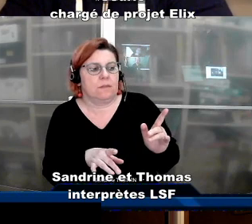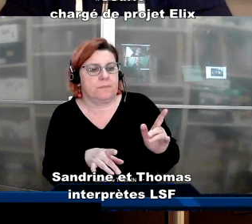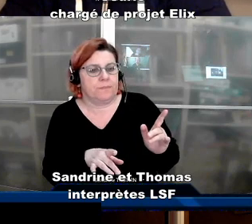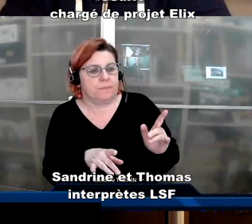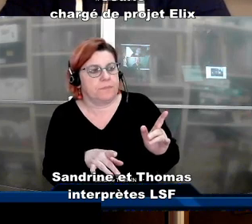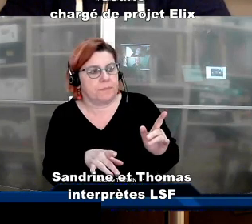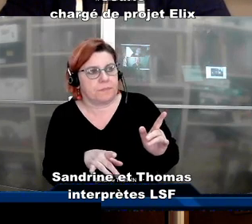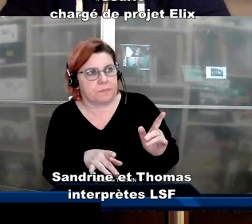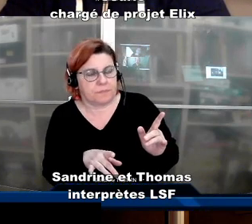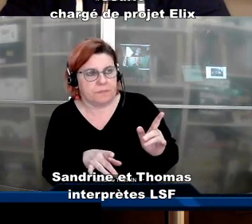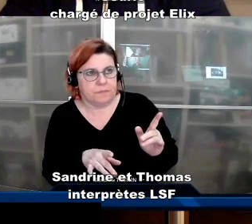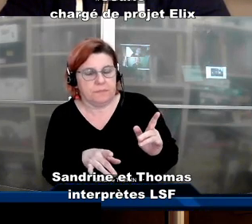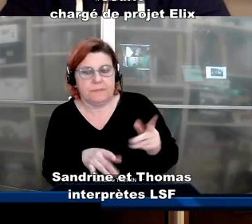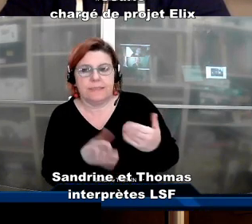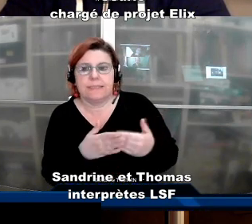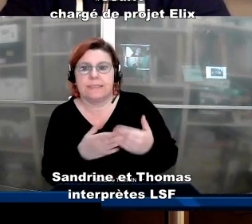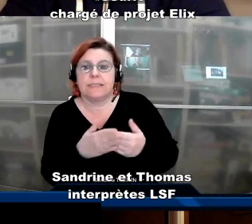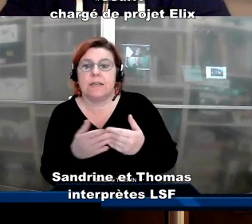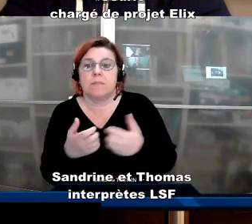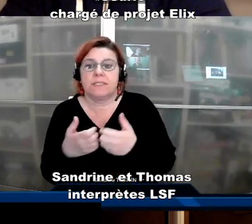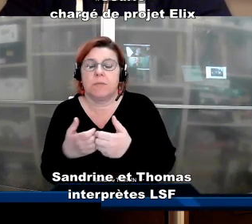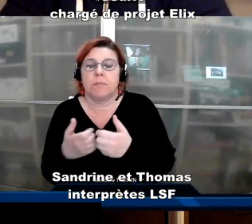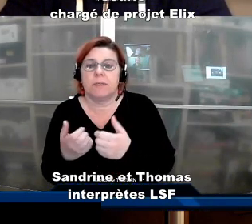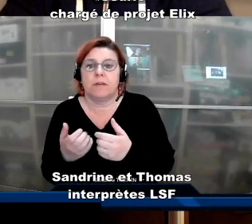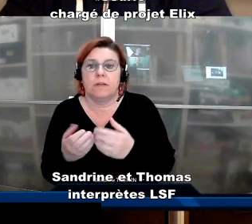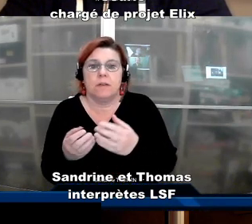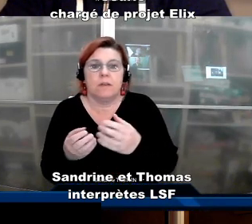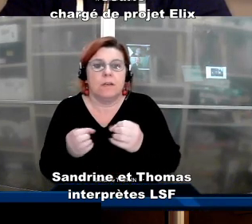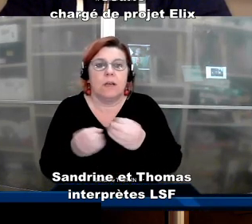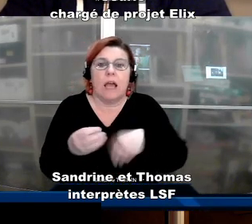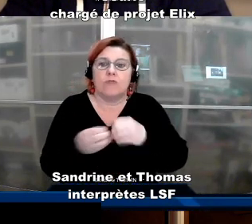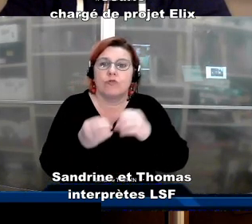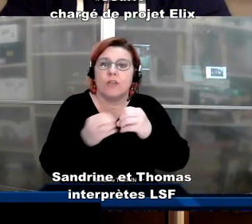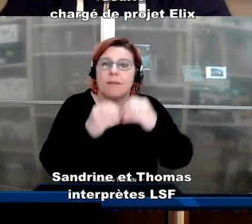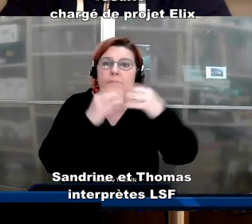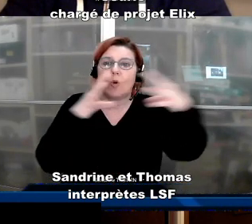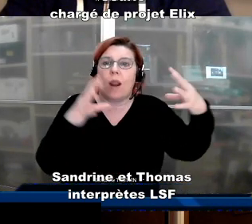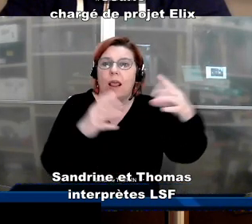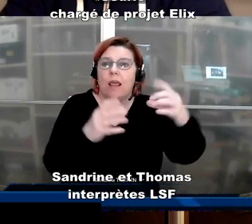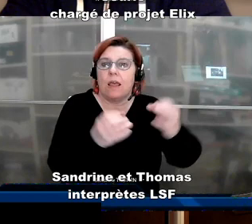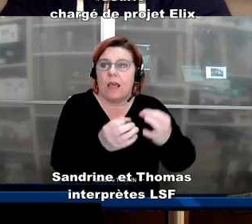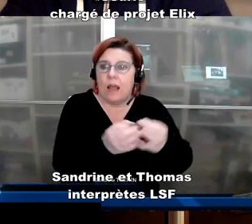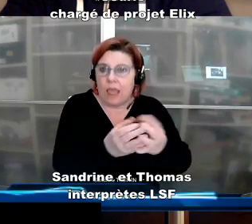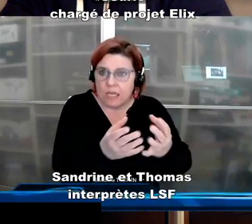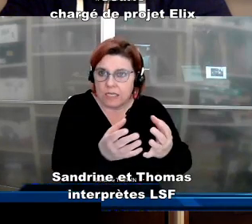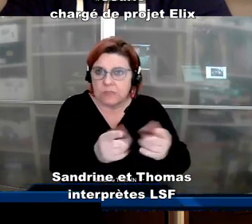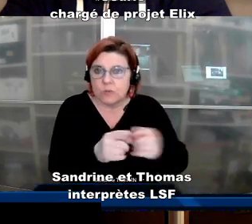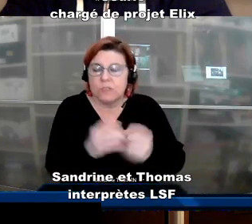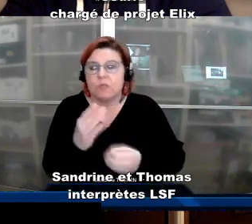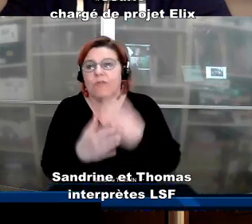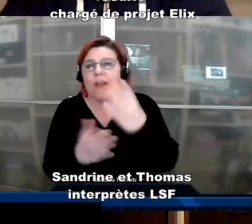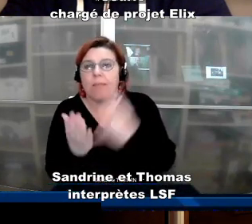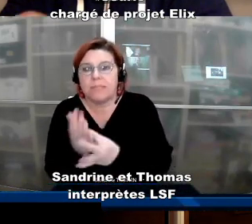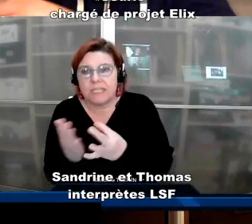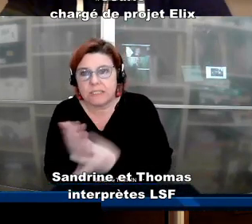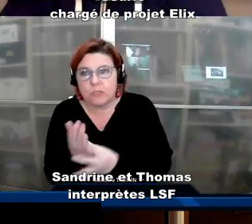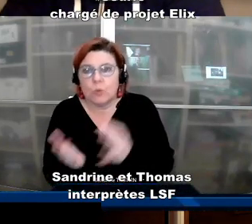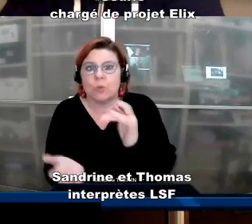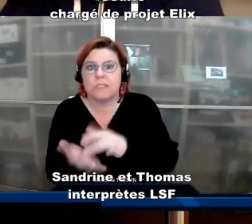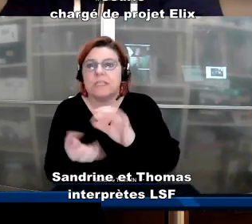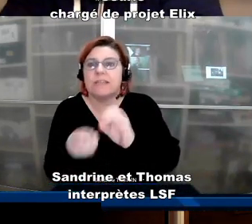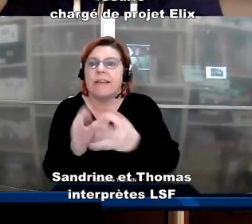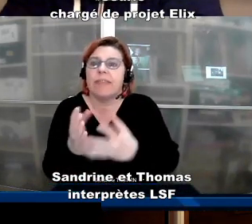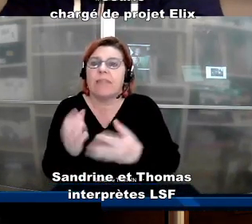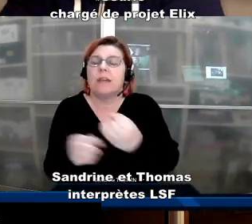pour créer l'extension La Bulle Helix et créer la nouvelle application, le nouveau site. On a